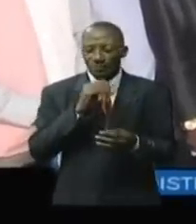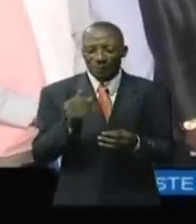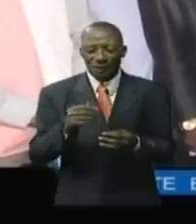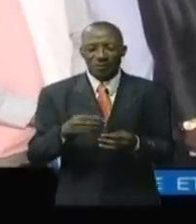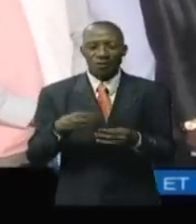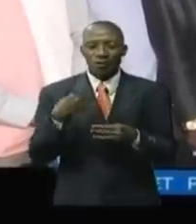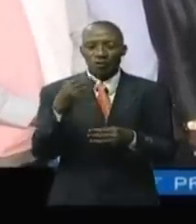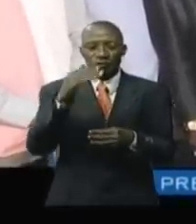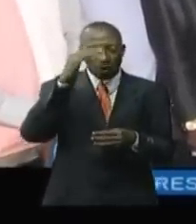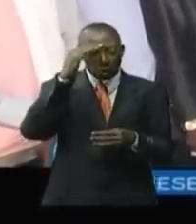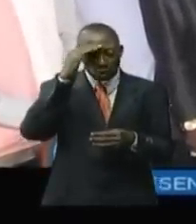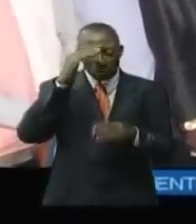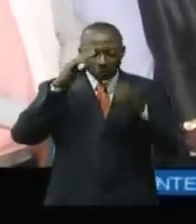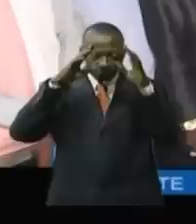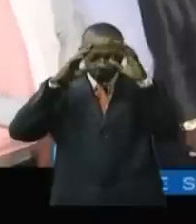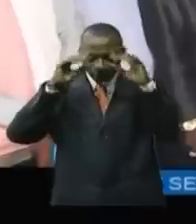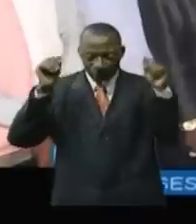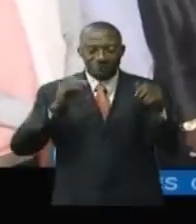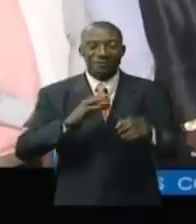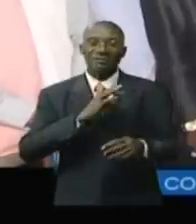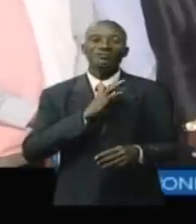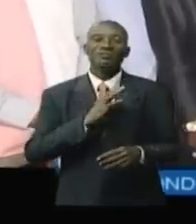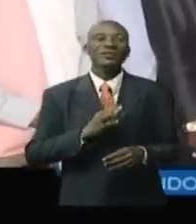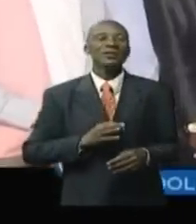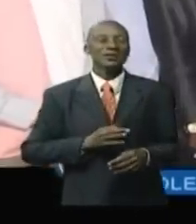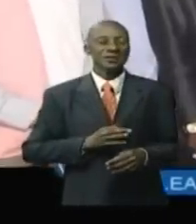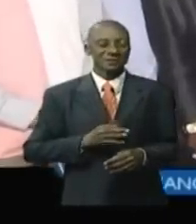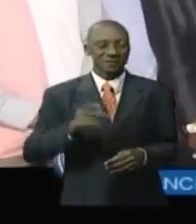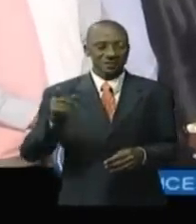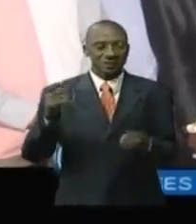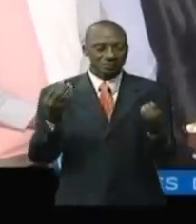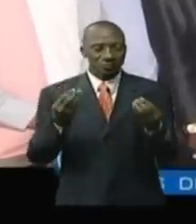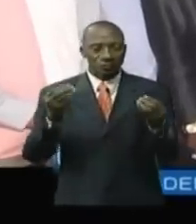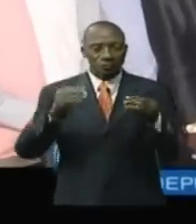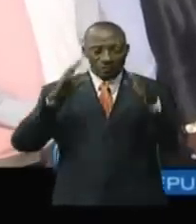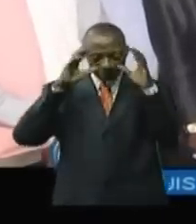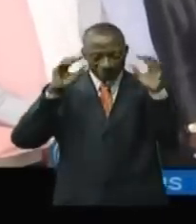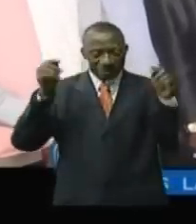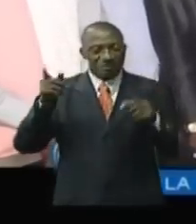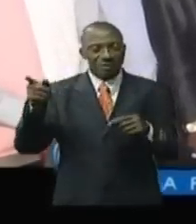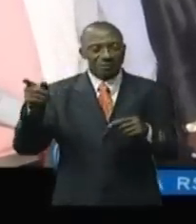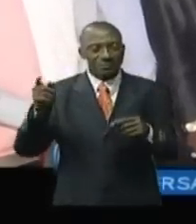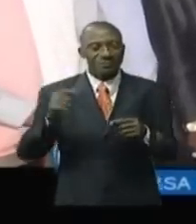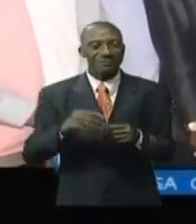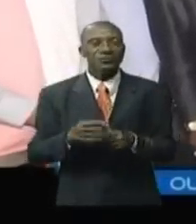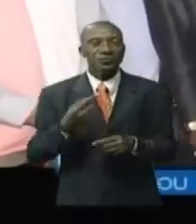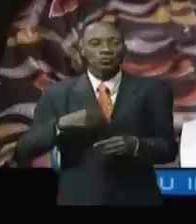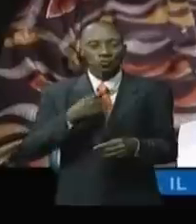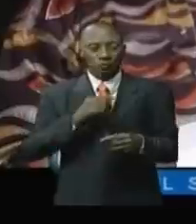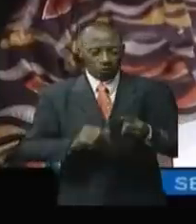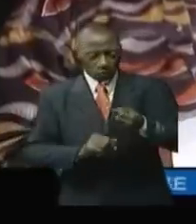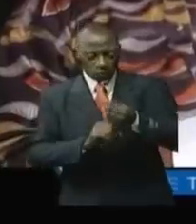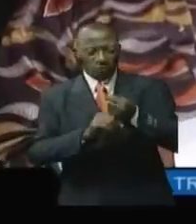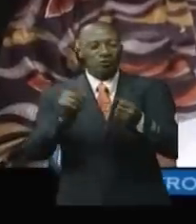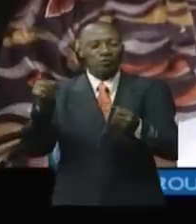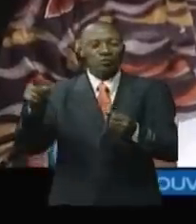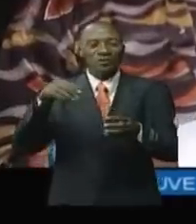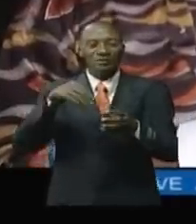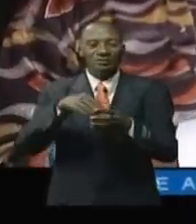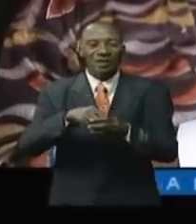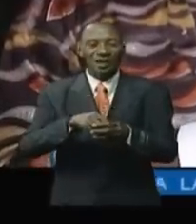Excellence Félix-Antoine Tshisekedi Tshilombo, chef de l'État, dans tous les secteurs de la vie nationale